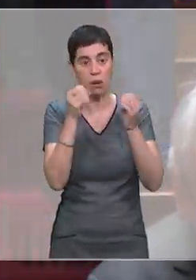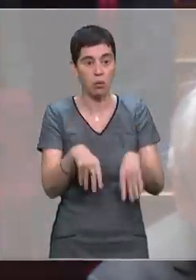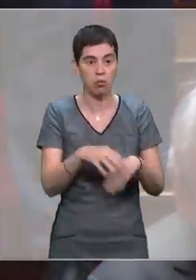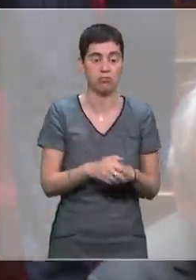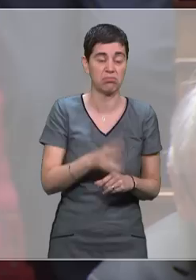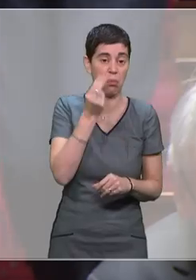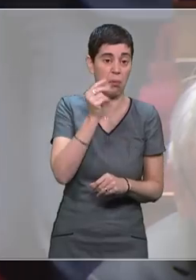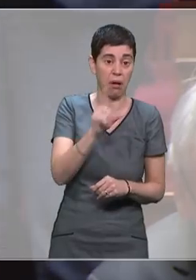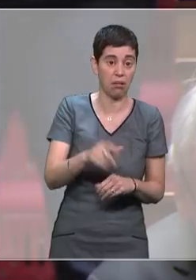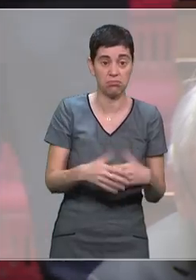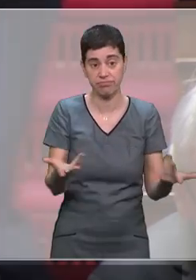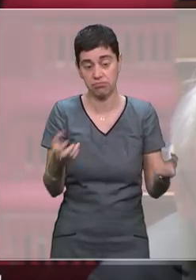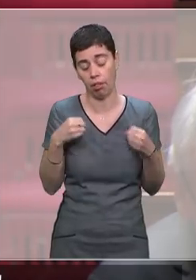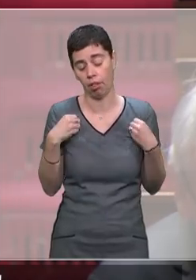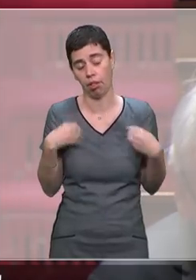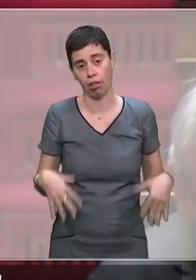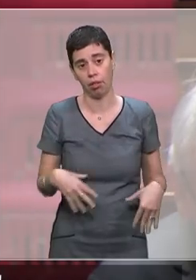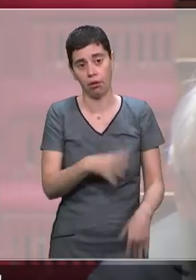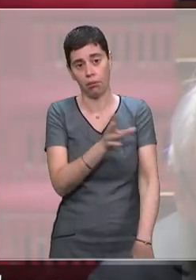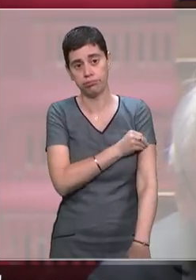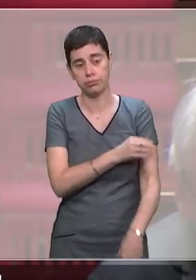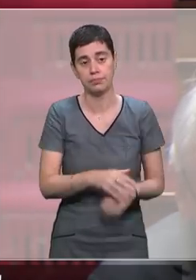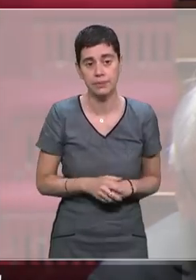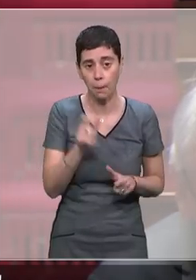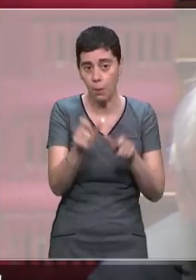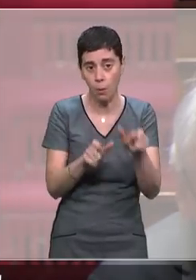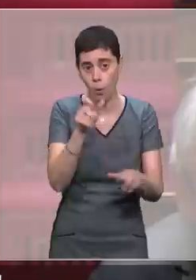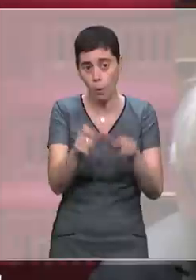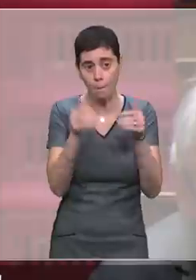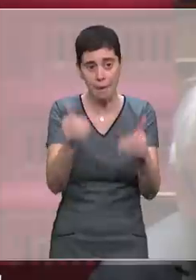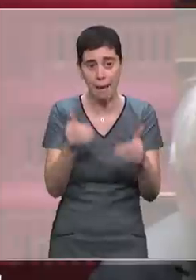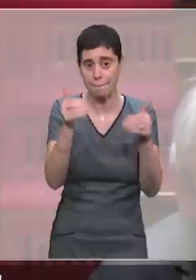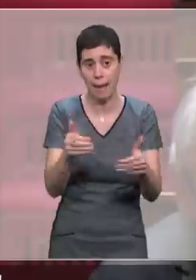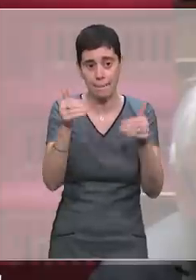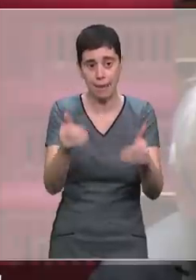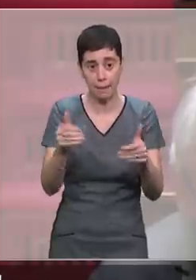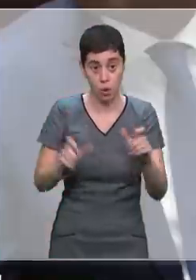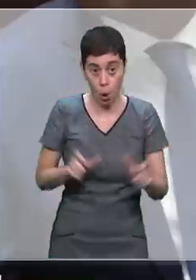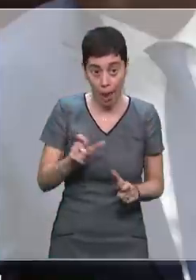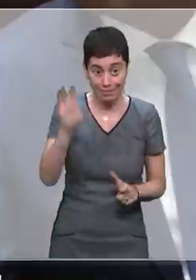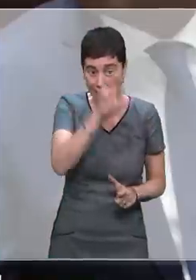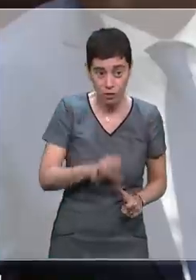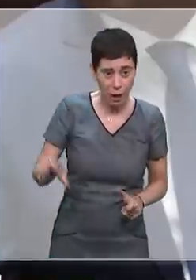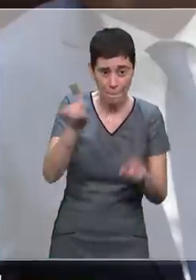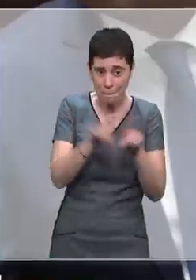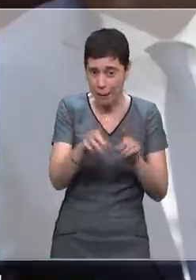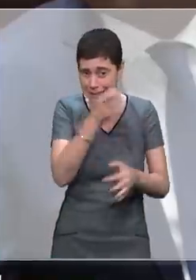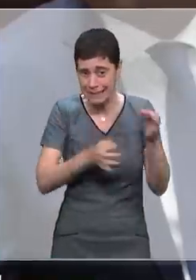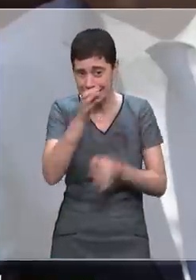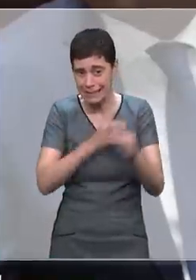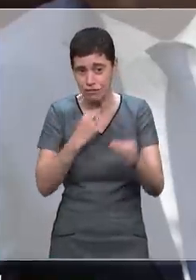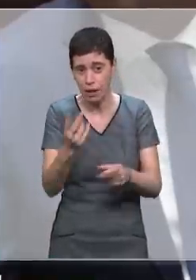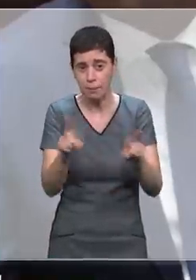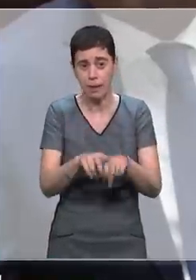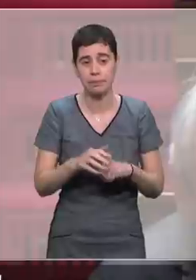incompréhension, épuisement. Ce sont hélas les mêmes mots qui résonnent aux oreilles de chacune et chacun de mes collègues sur leur territoire. Dans